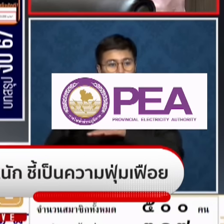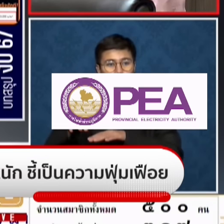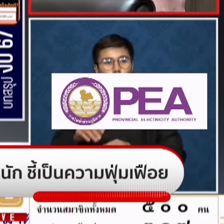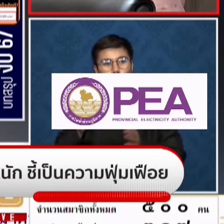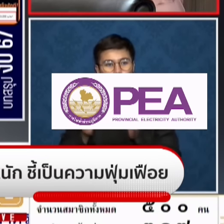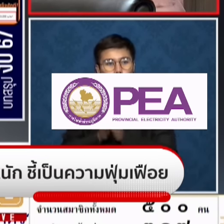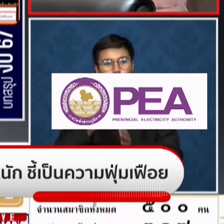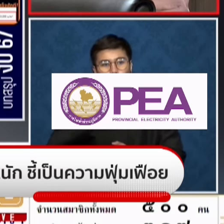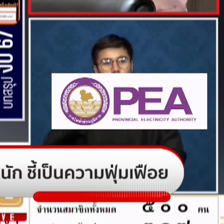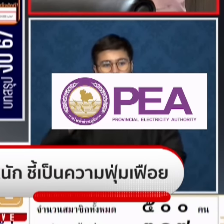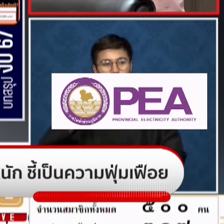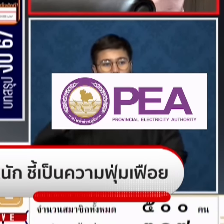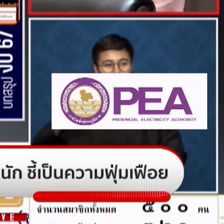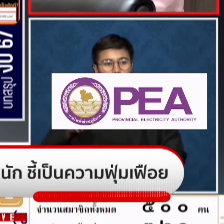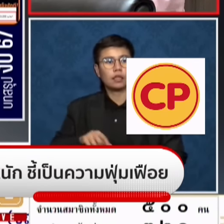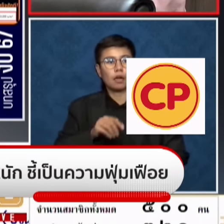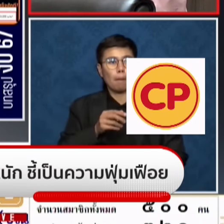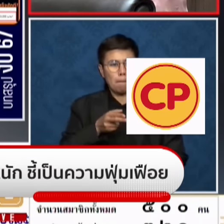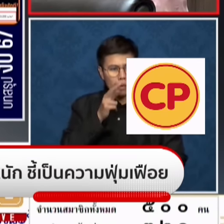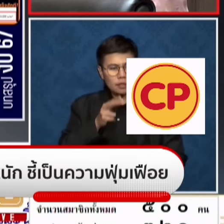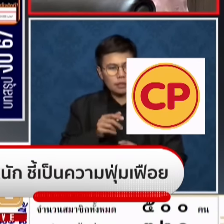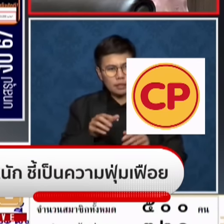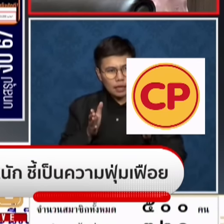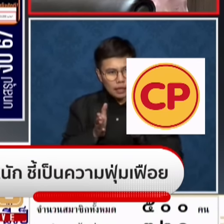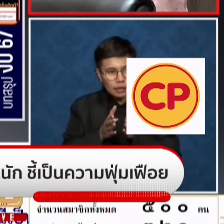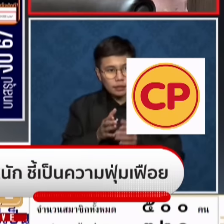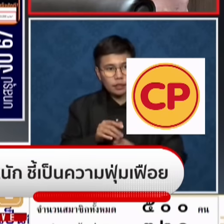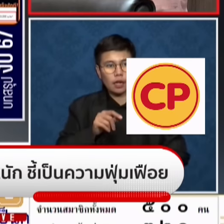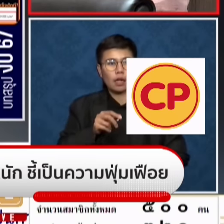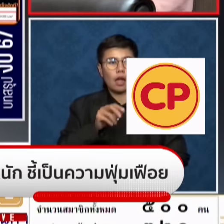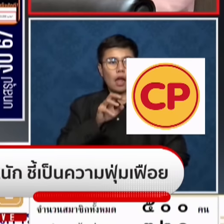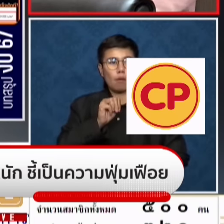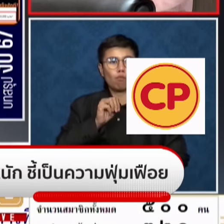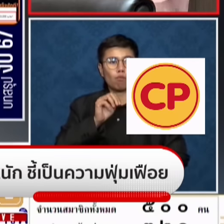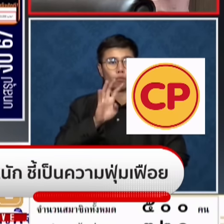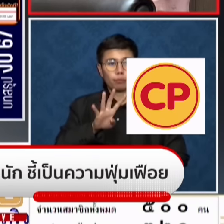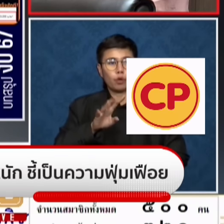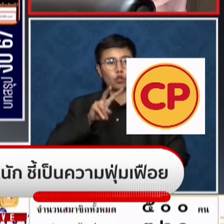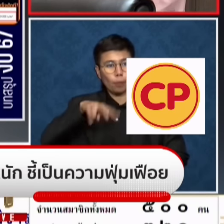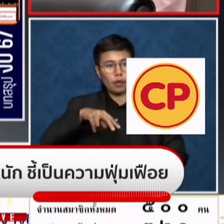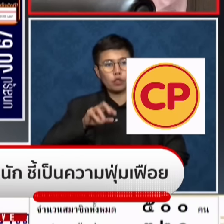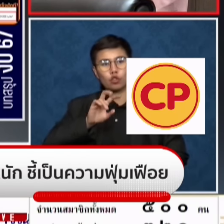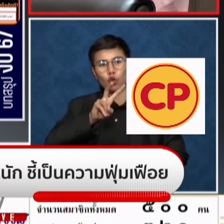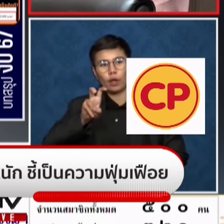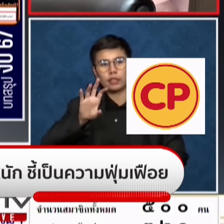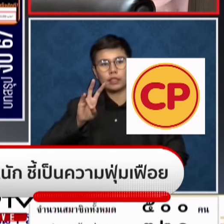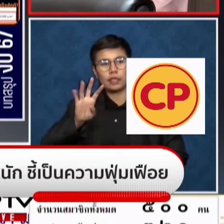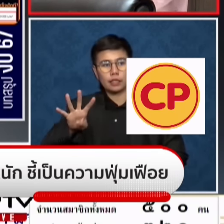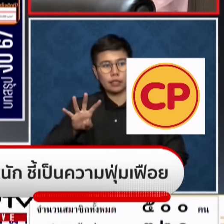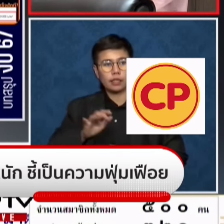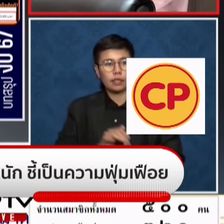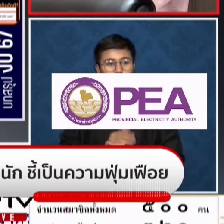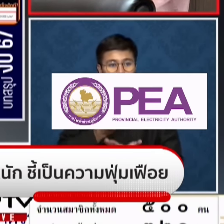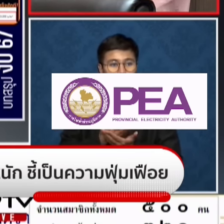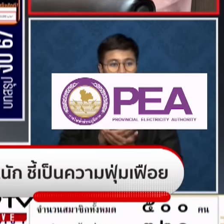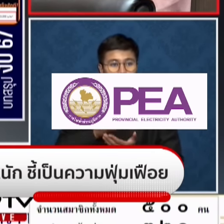ก็ถูกเรียกว่าเป็นที่ชื่นชมอย่างมากนะเพราะว่าก็หนึ่งก็เห็นใจตำรวจชั้นผู้น้อยแล้วก็อภิปรายเกี่ยวกับเรื่องตำรวจได้ดีม